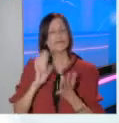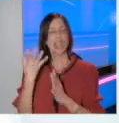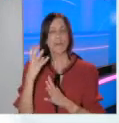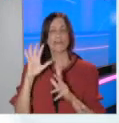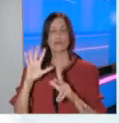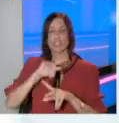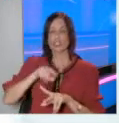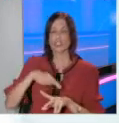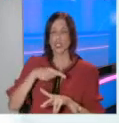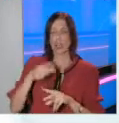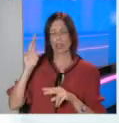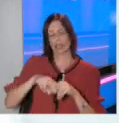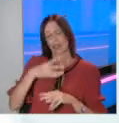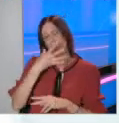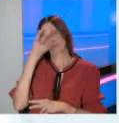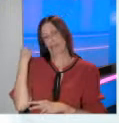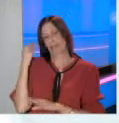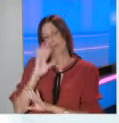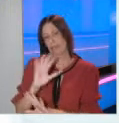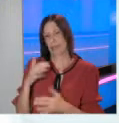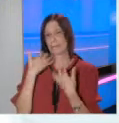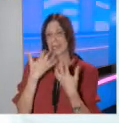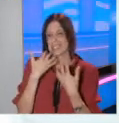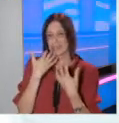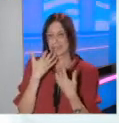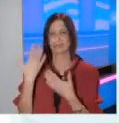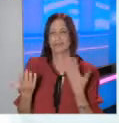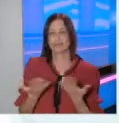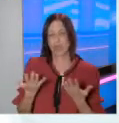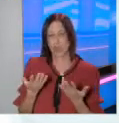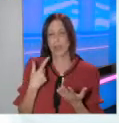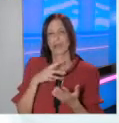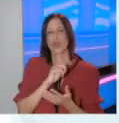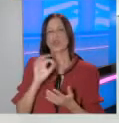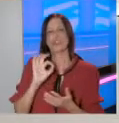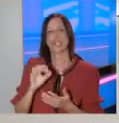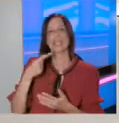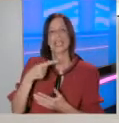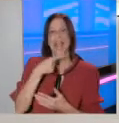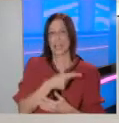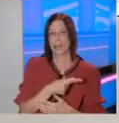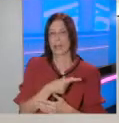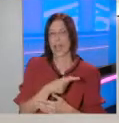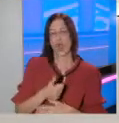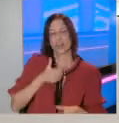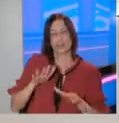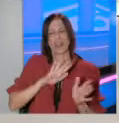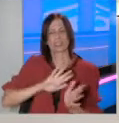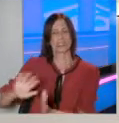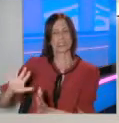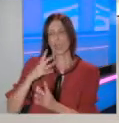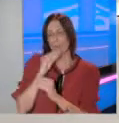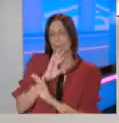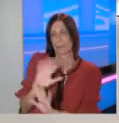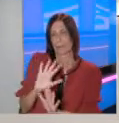48 שעות, ואז נשכחת. מסביר את התנהלותו בעניין גילה גמליאל, ראש הממשלה מרחיק את עצמו לגמרי מהאירוע.